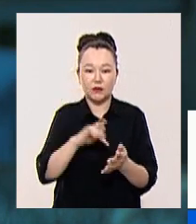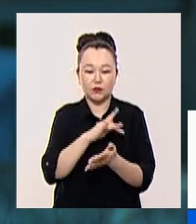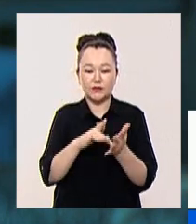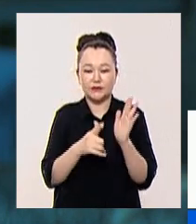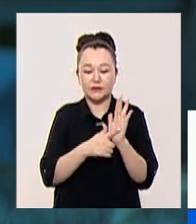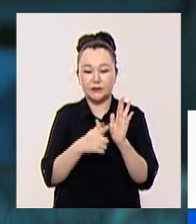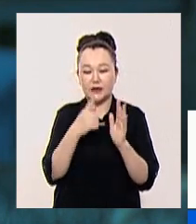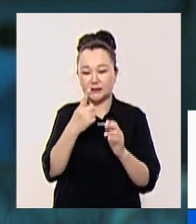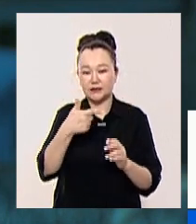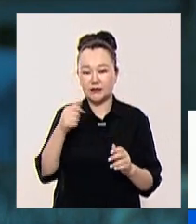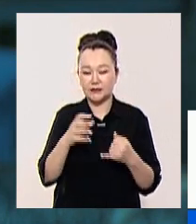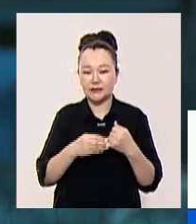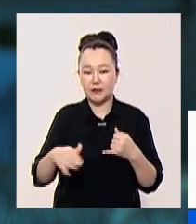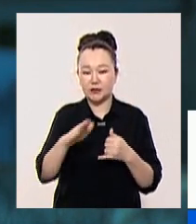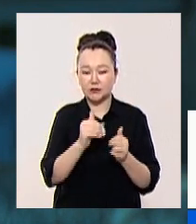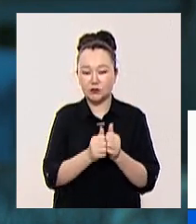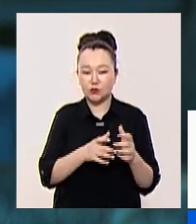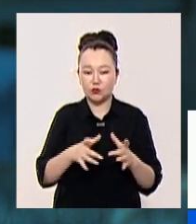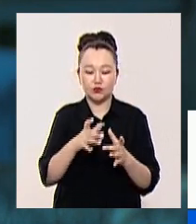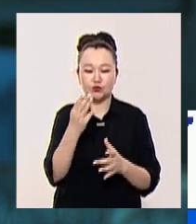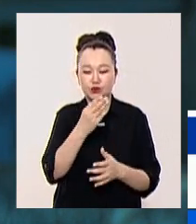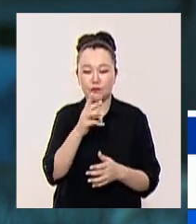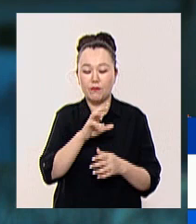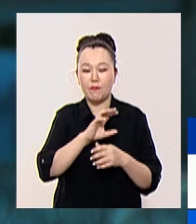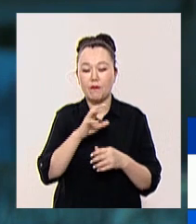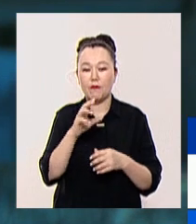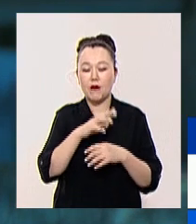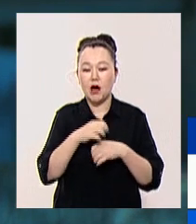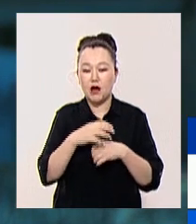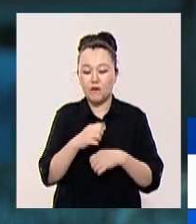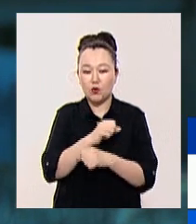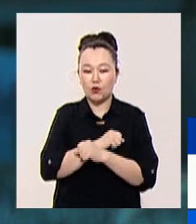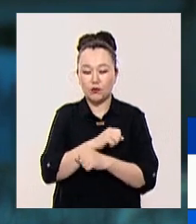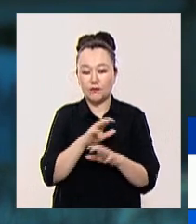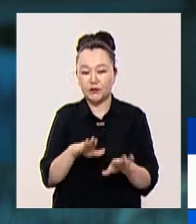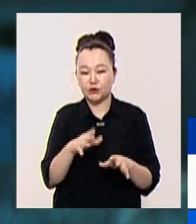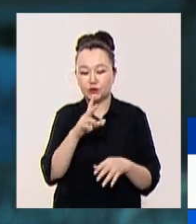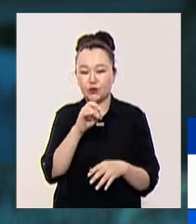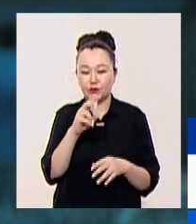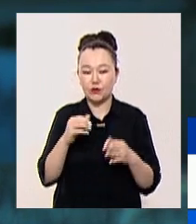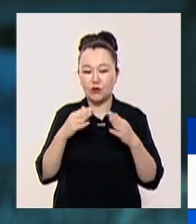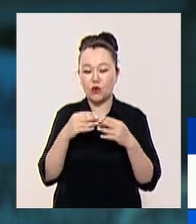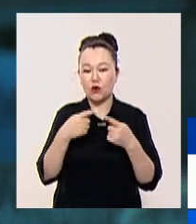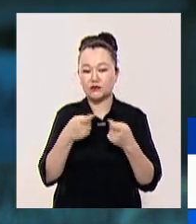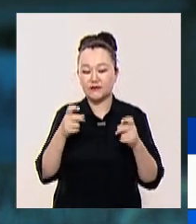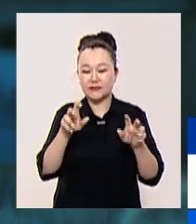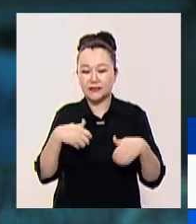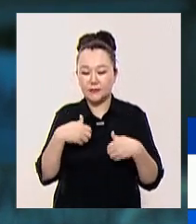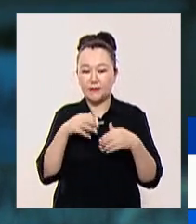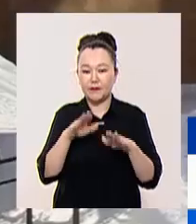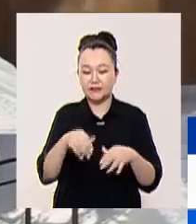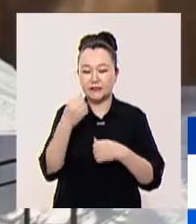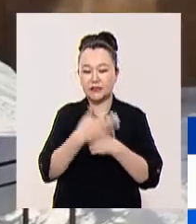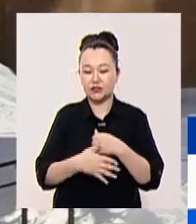площадью в 1 гектар на берегу озера в Щучинско-Боровой курортной зоне. Кроме того, изъяли гостевой дом в столице с участком.